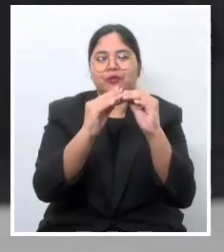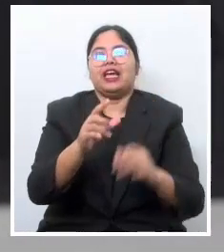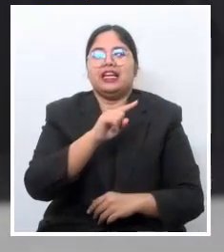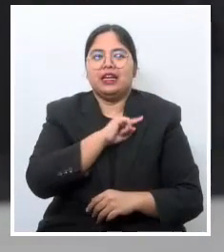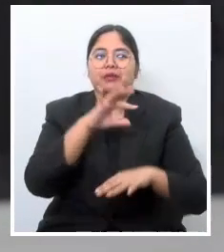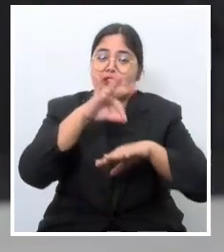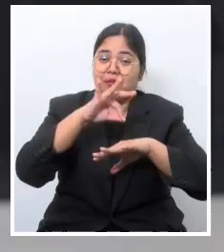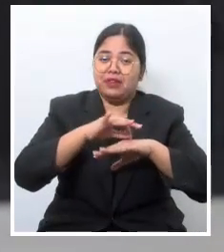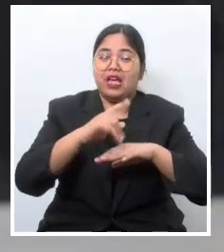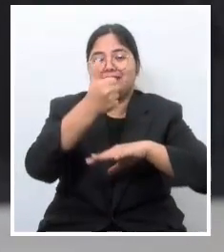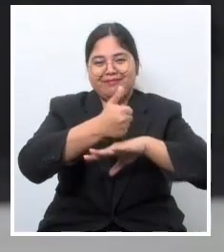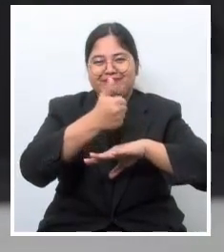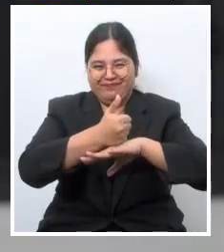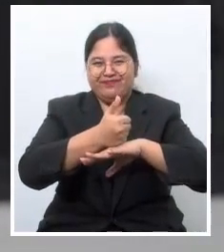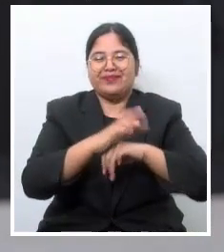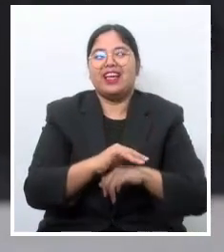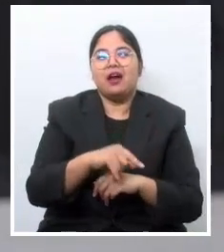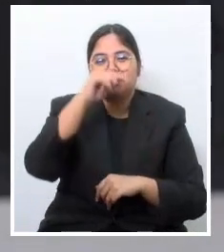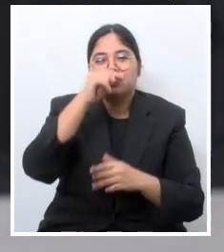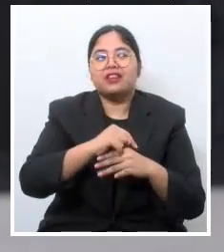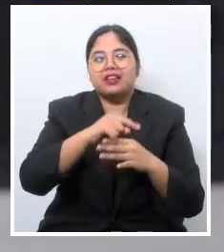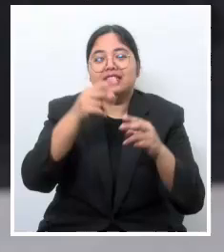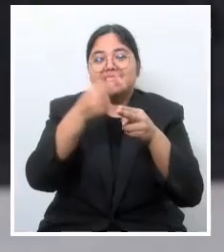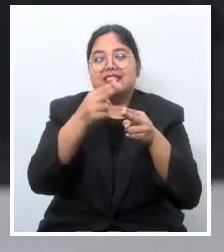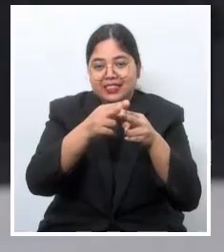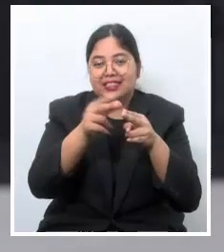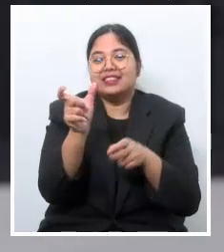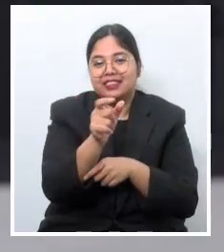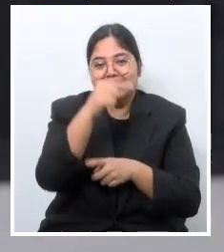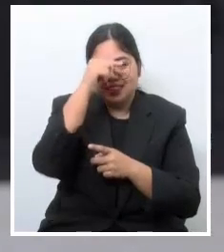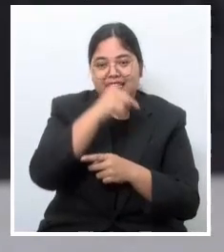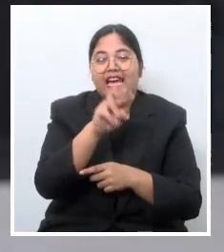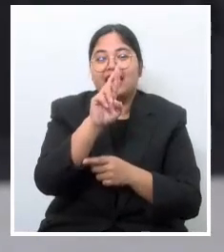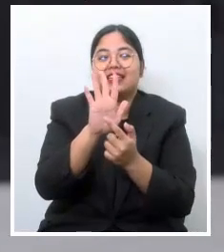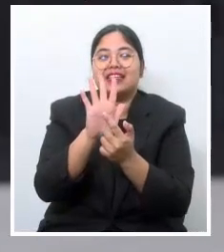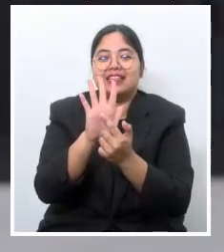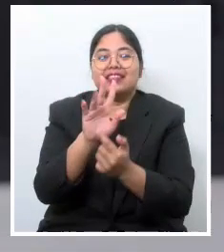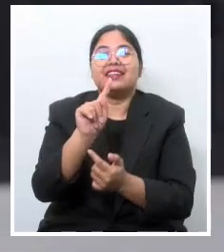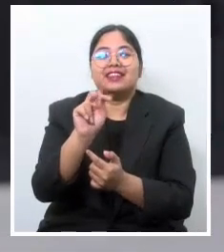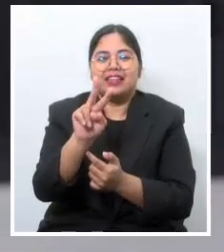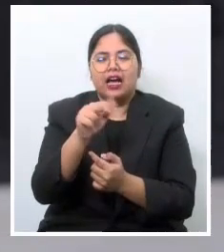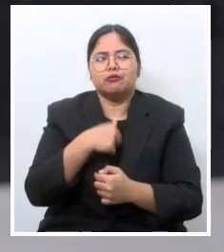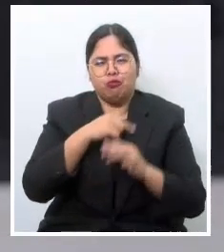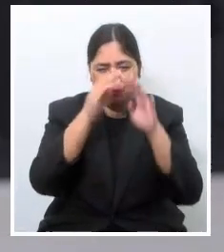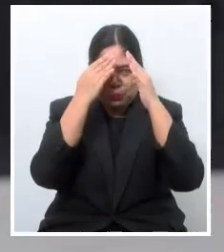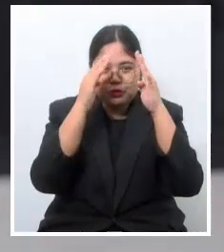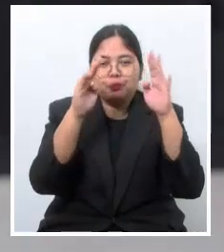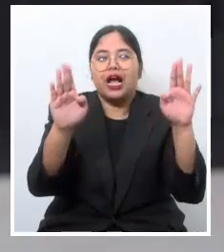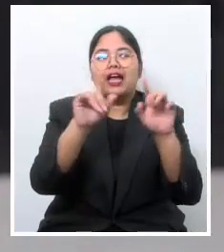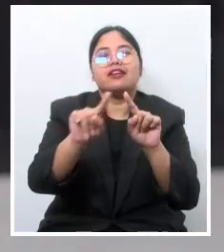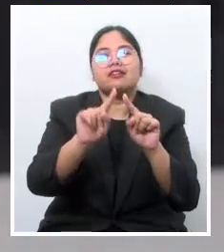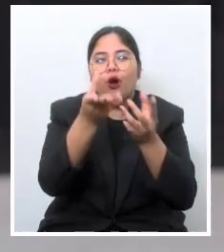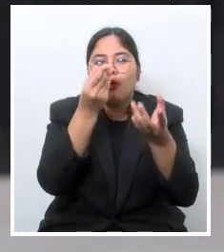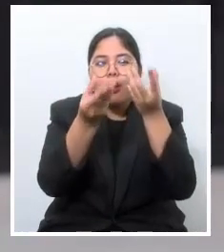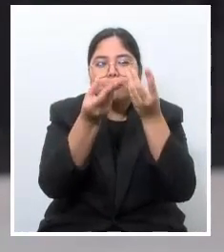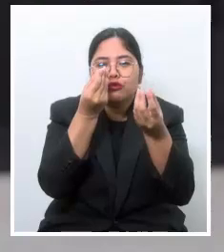ของโรงเรียนที่มีนามสกุลห้อยท้ายว่าไทยรัฐวิทยานะคะได้ได้เปิดประสบการณ์ใหม่ๆนะคะได้รับ